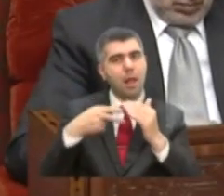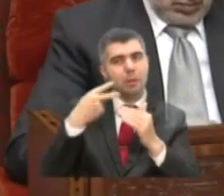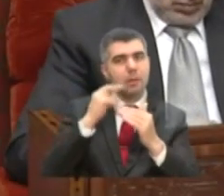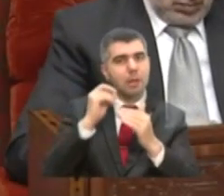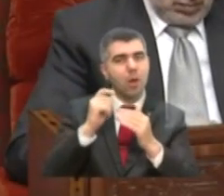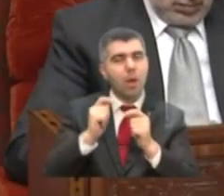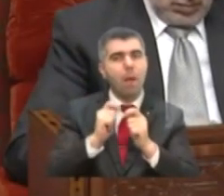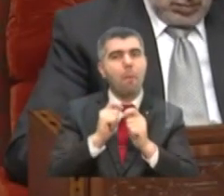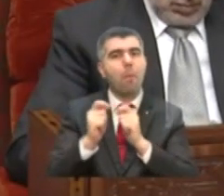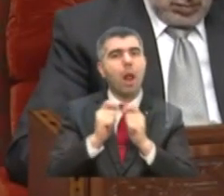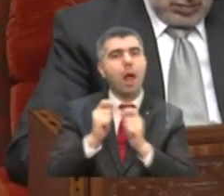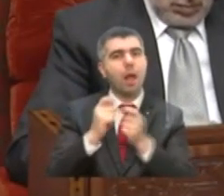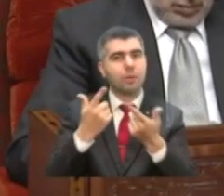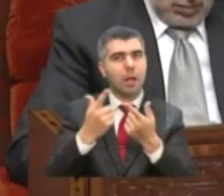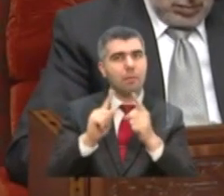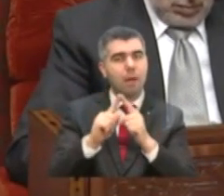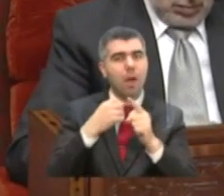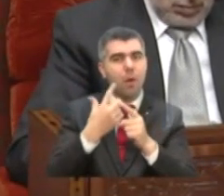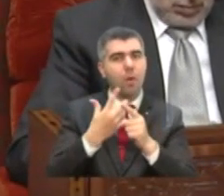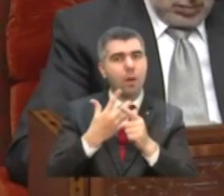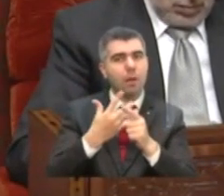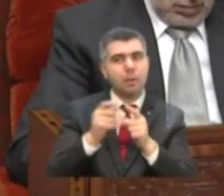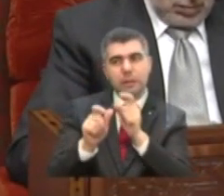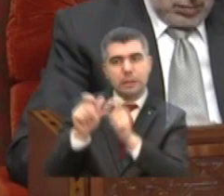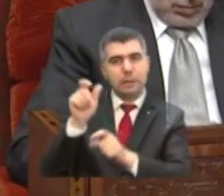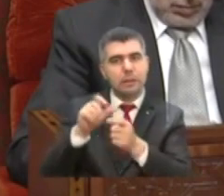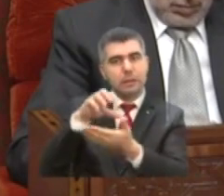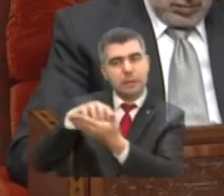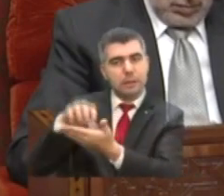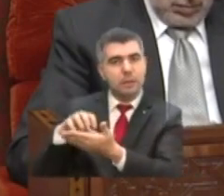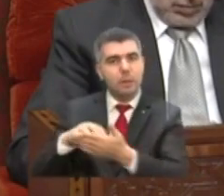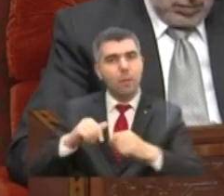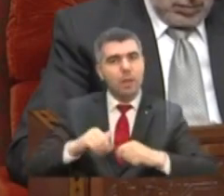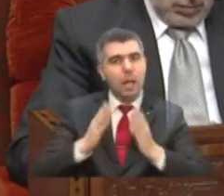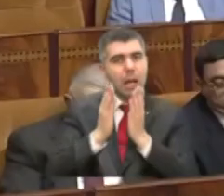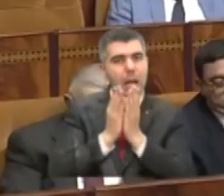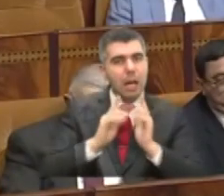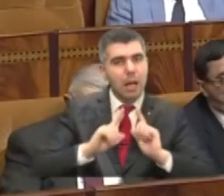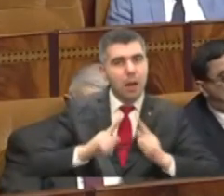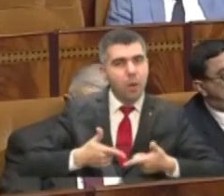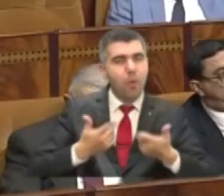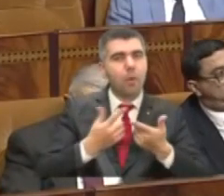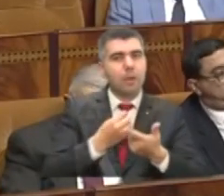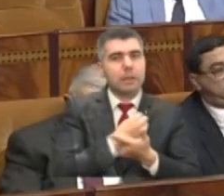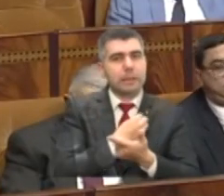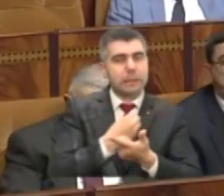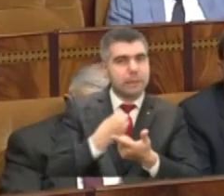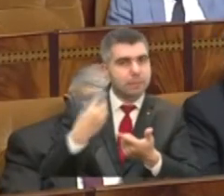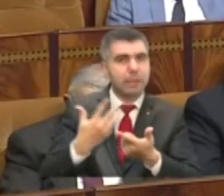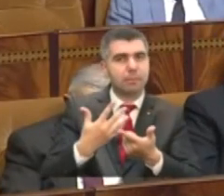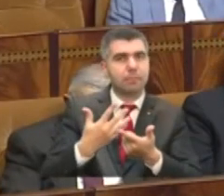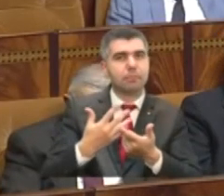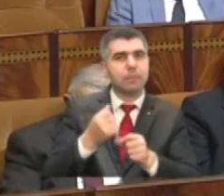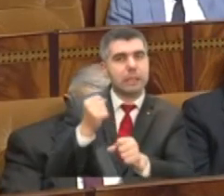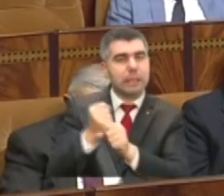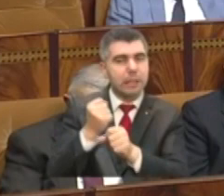مناقشة القطاعات الاجتماعية هي صلب انتظارات المغاربة أجمعين، وهي الصحة، التعليم